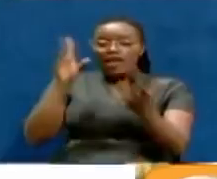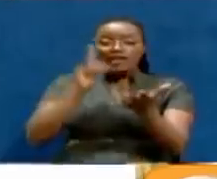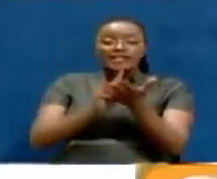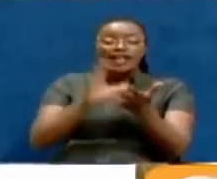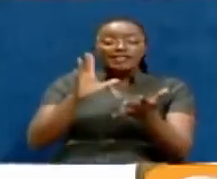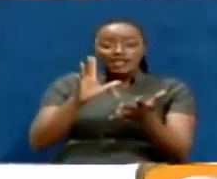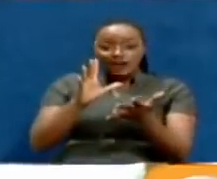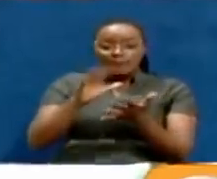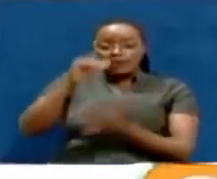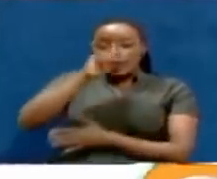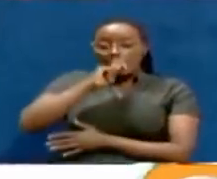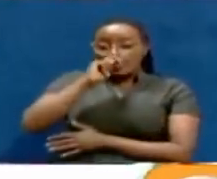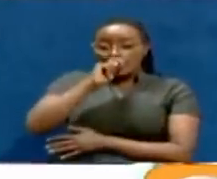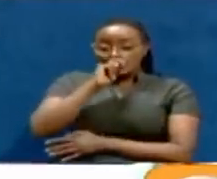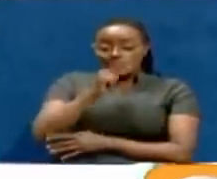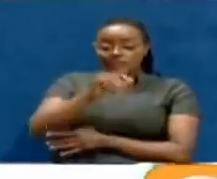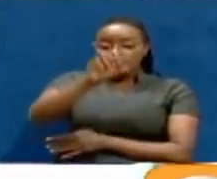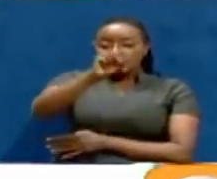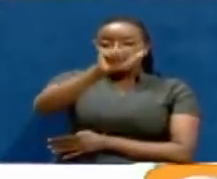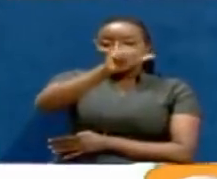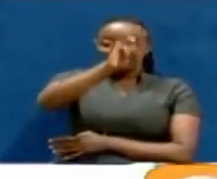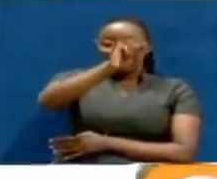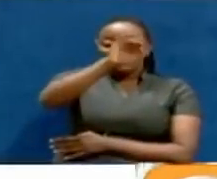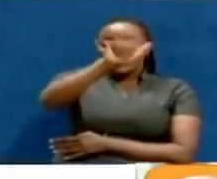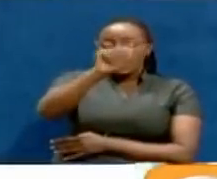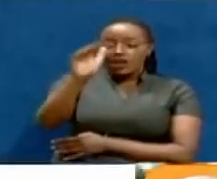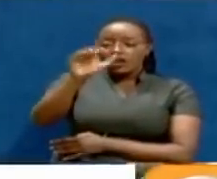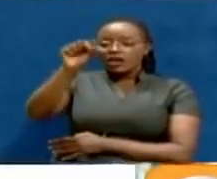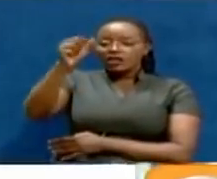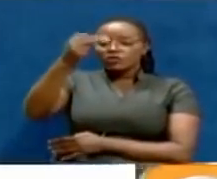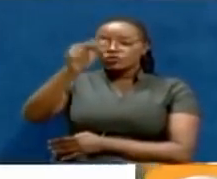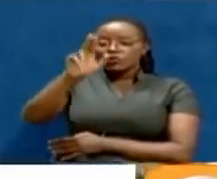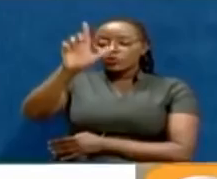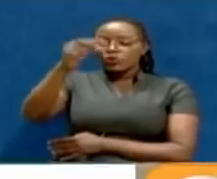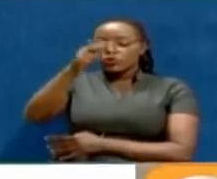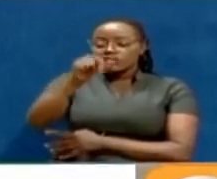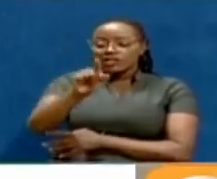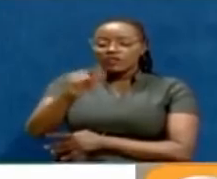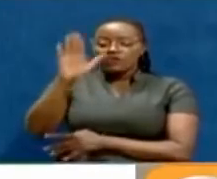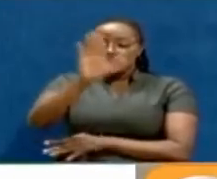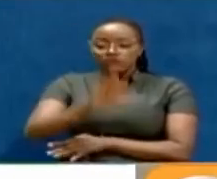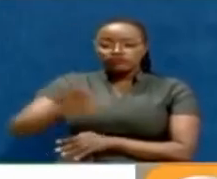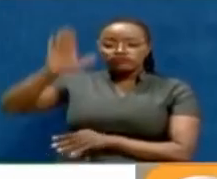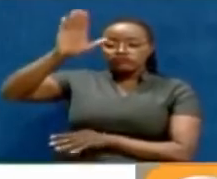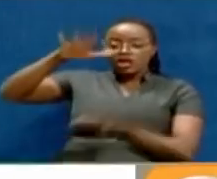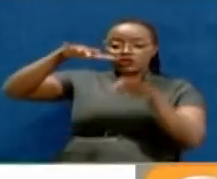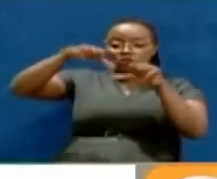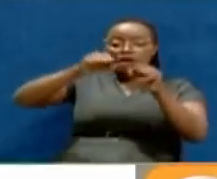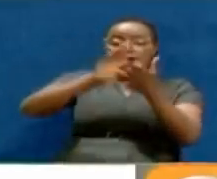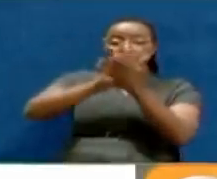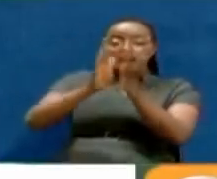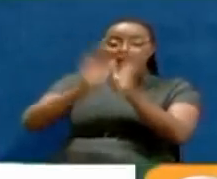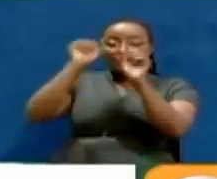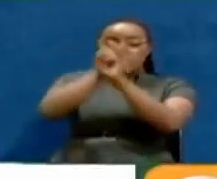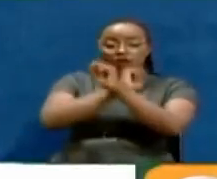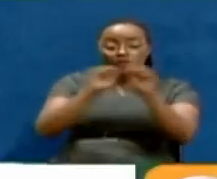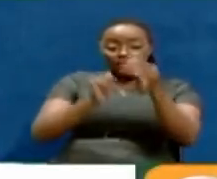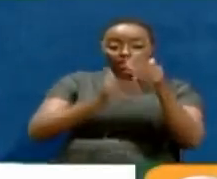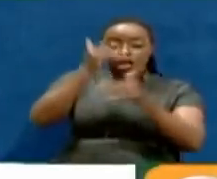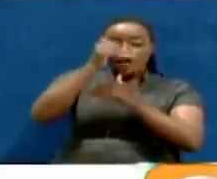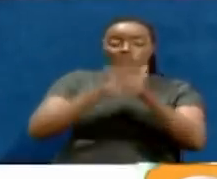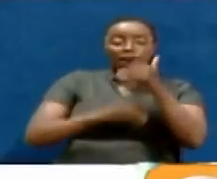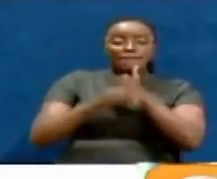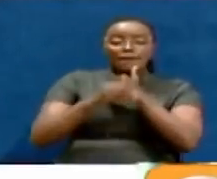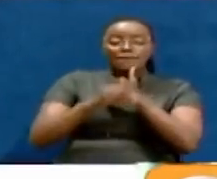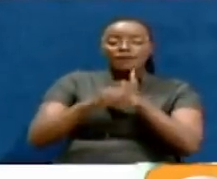Salaam, Tanzania. Samia Suluhu Hassan akiapishwa kuziba pengo lililoachwa kufuatia kifo cha John Pombe